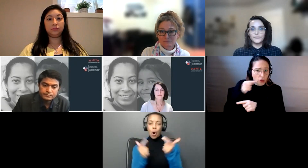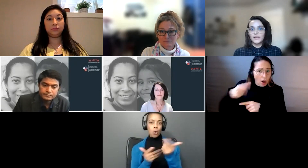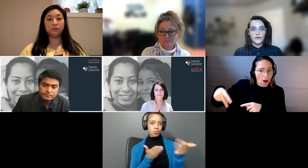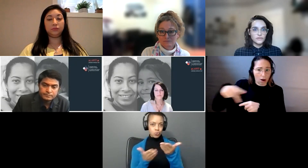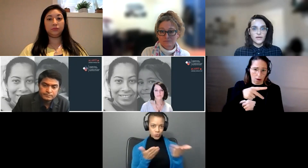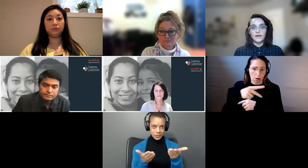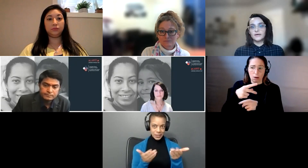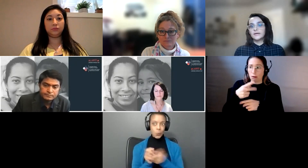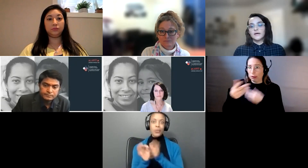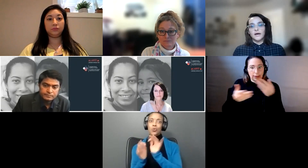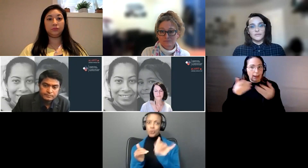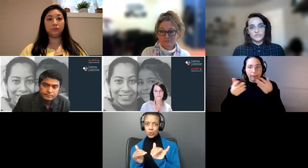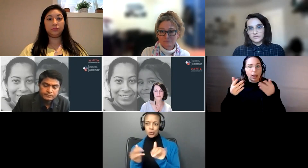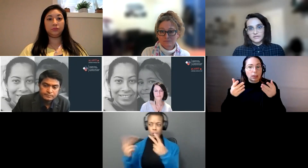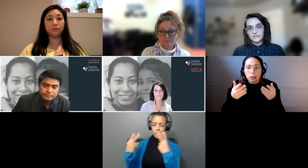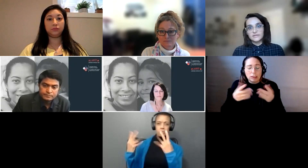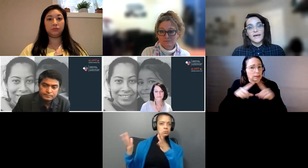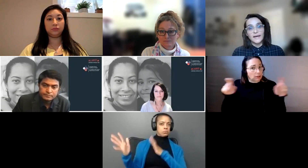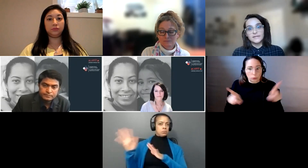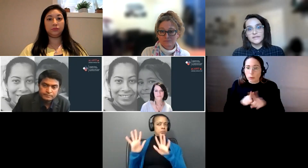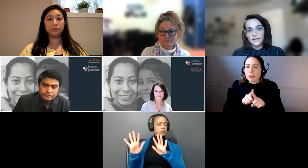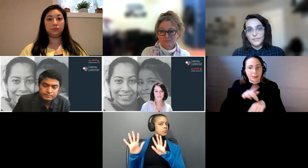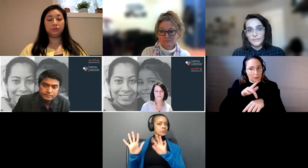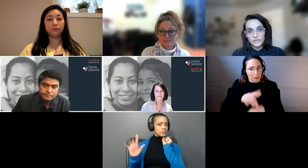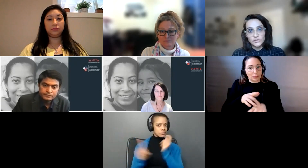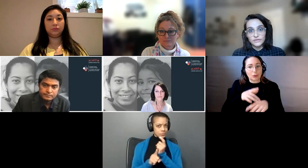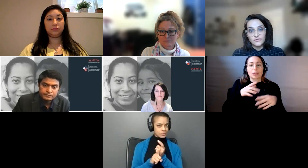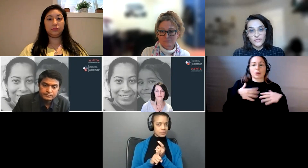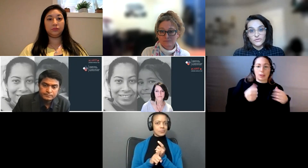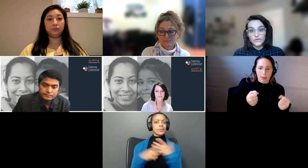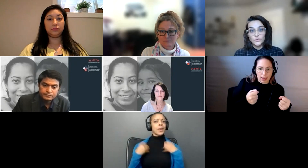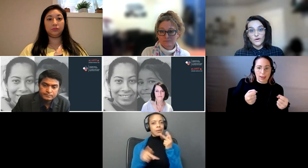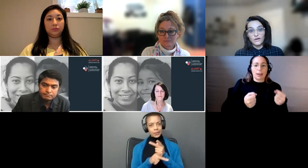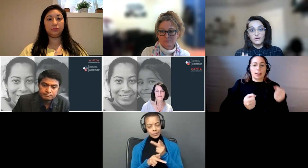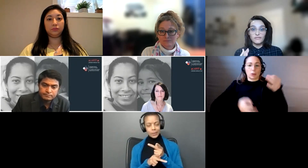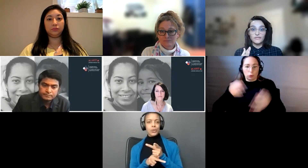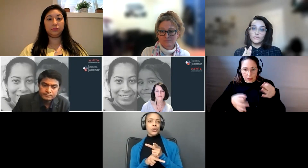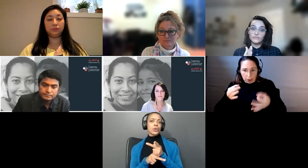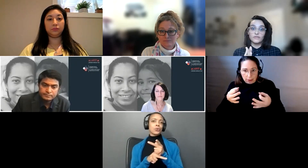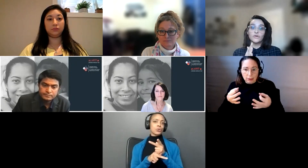niveaux, dans les soins de santé, la justice, et d'assurer que